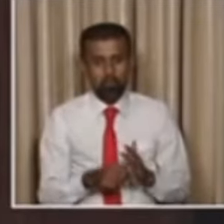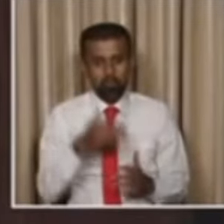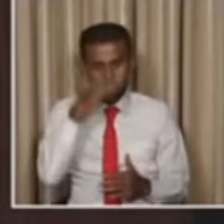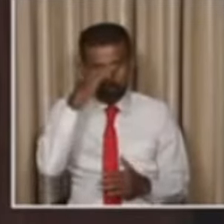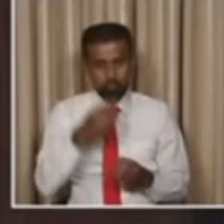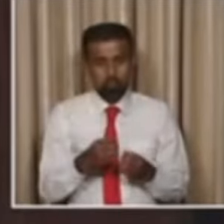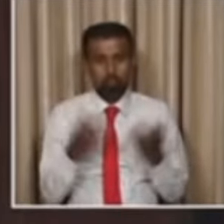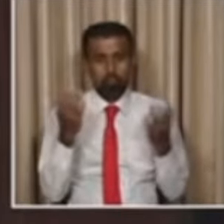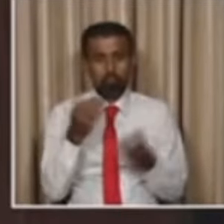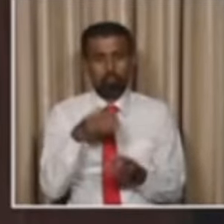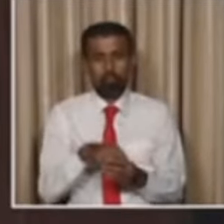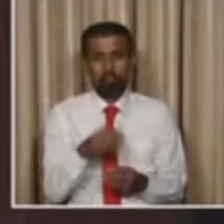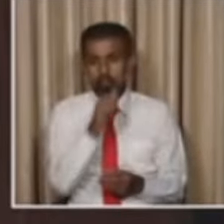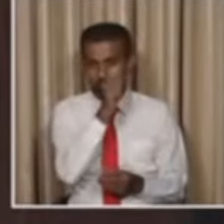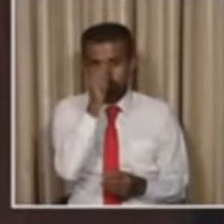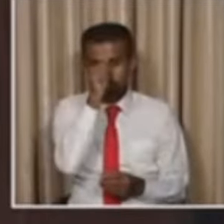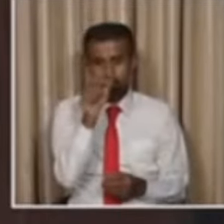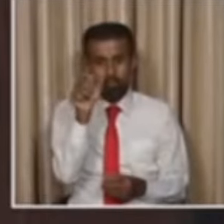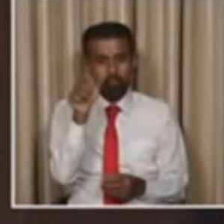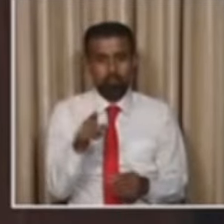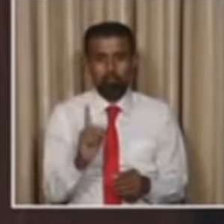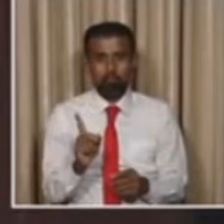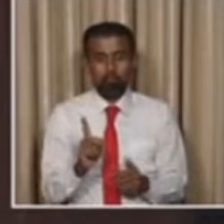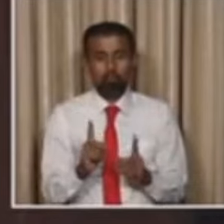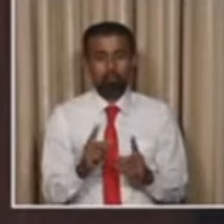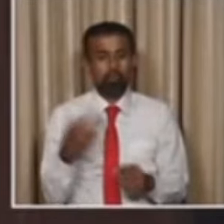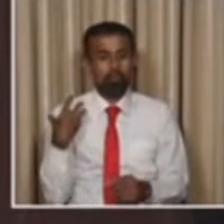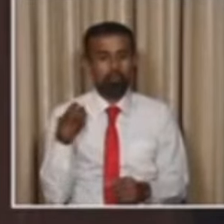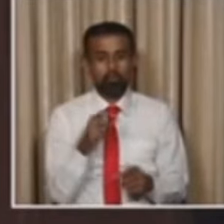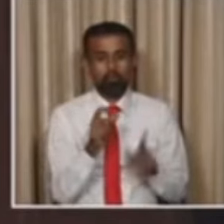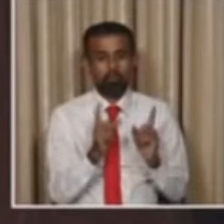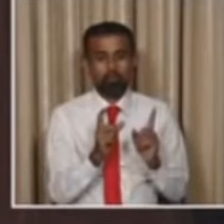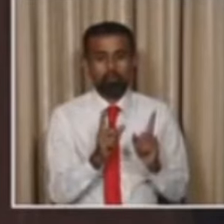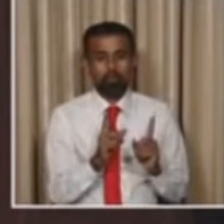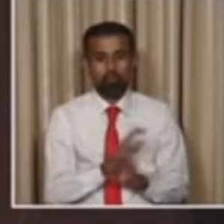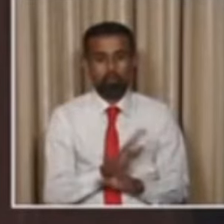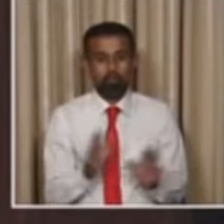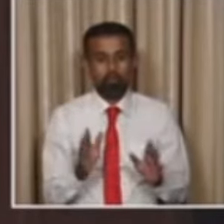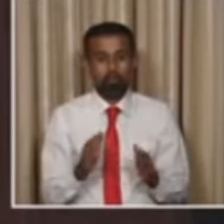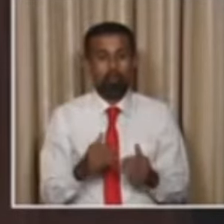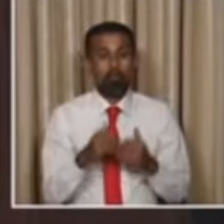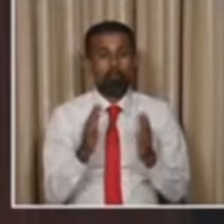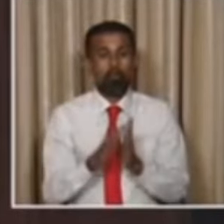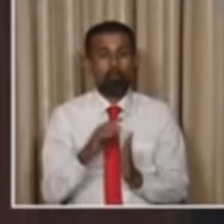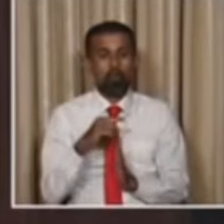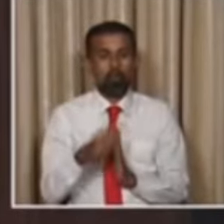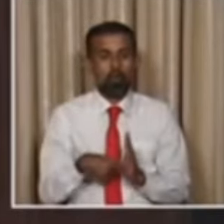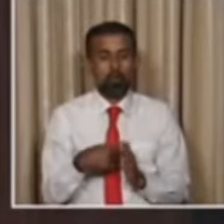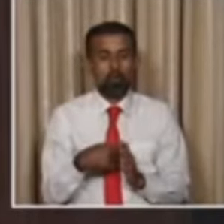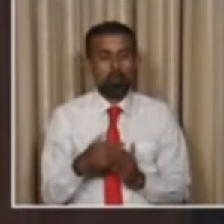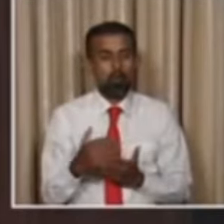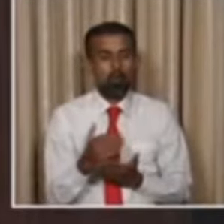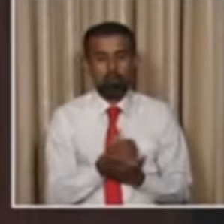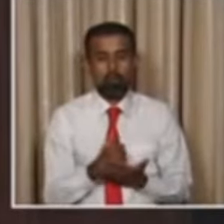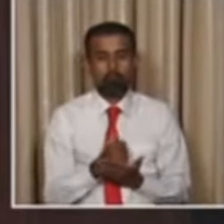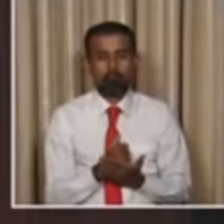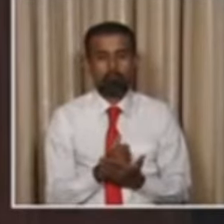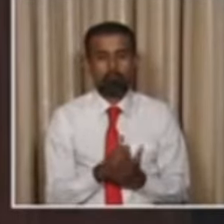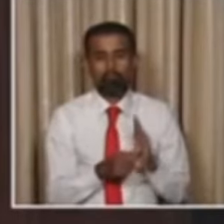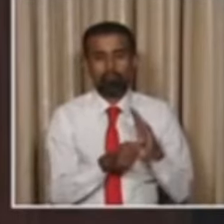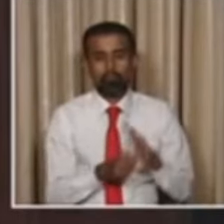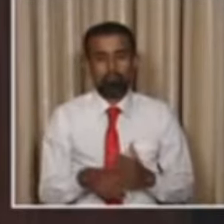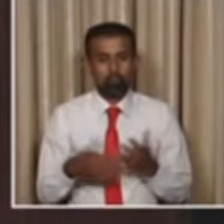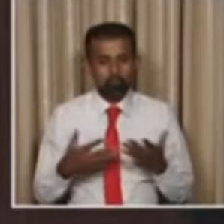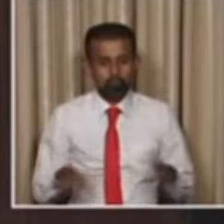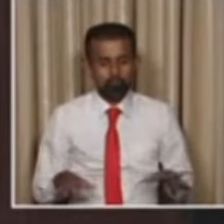තුල ක්‍රිස්තියානි භක්තිකෙන් විතරක්වත් මුස්ලිම් ජාතිකෙන් විතරක්වත් නෙමෙයි සමස්ත ශ්‍රී ලාංකික ජාතියම පිටිපස්සට ගෙනිච්චා. ඒ